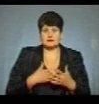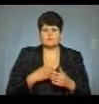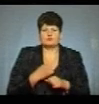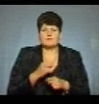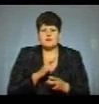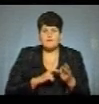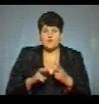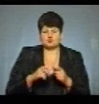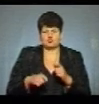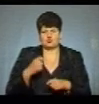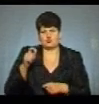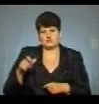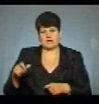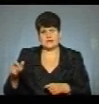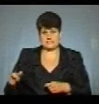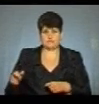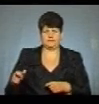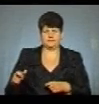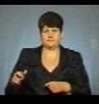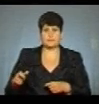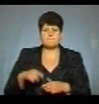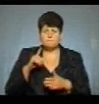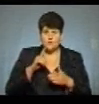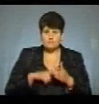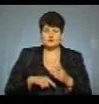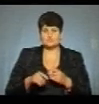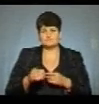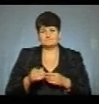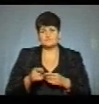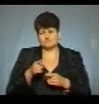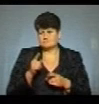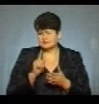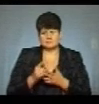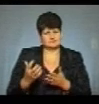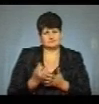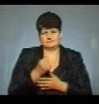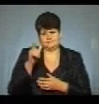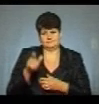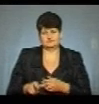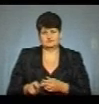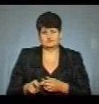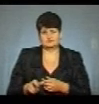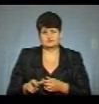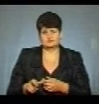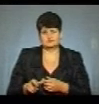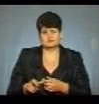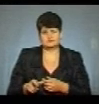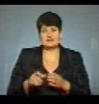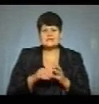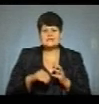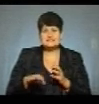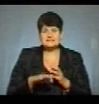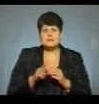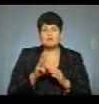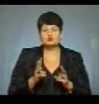пошуку злочинців. Повірте, що рано чи пізно він знайдеться, цей злочинець. Земля під ним